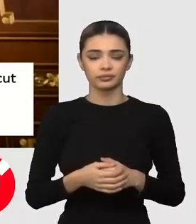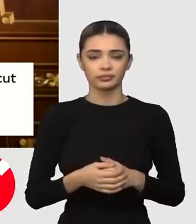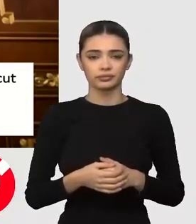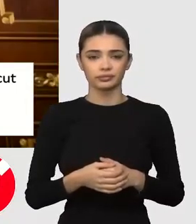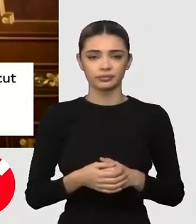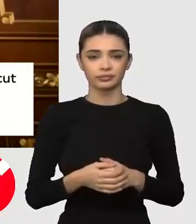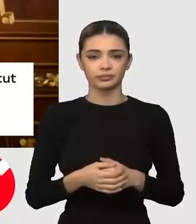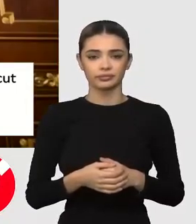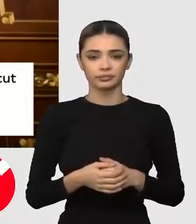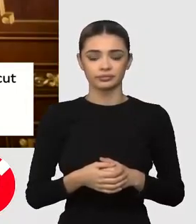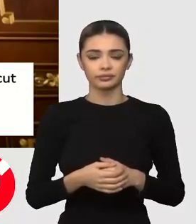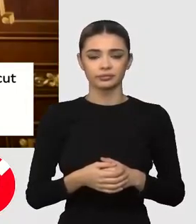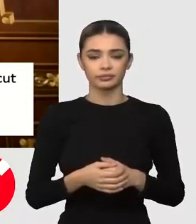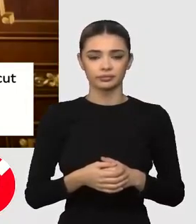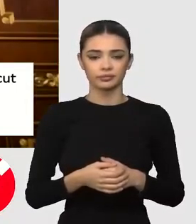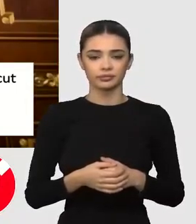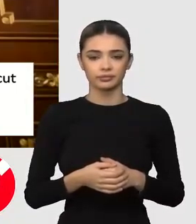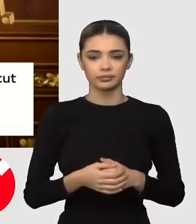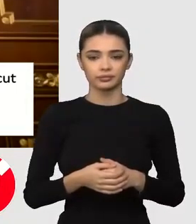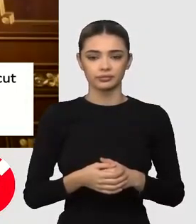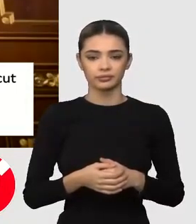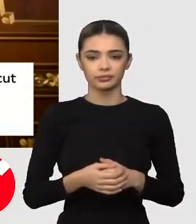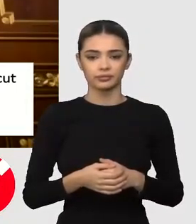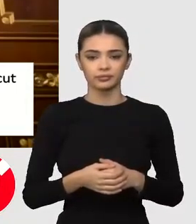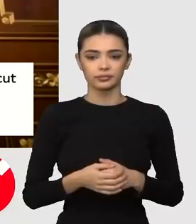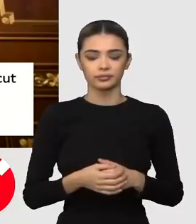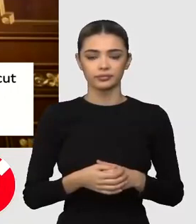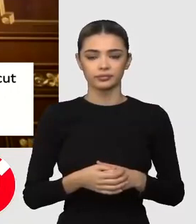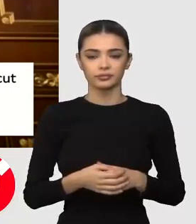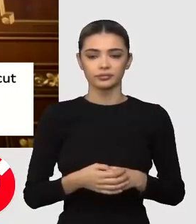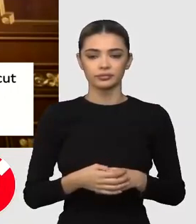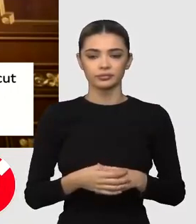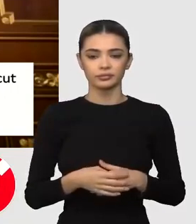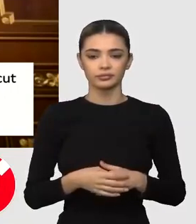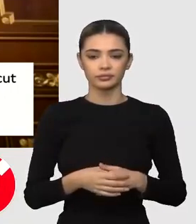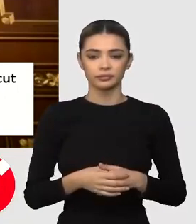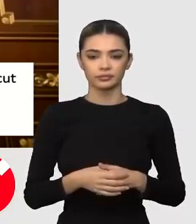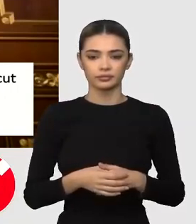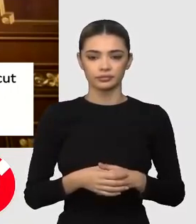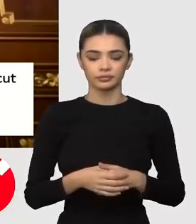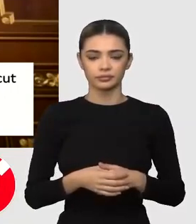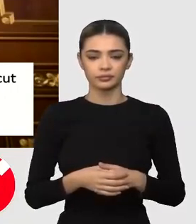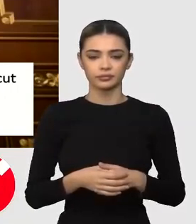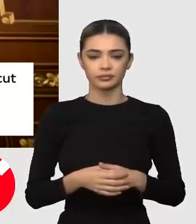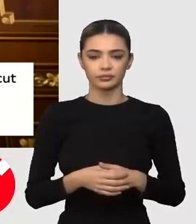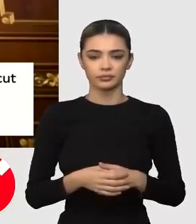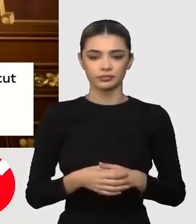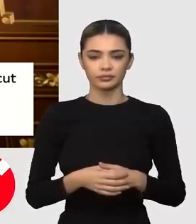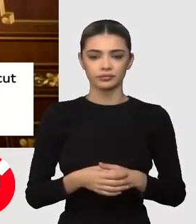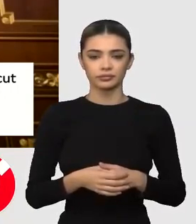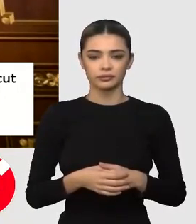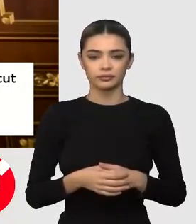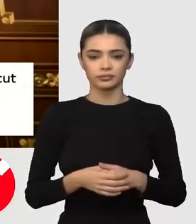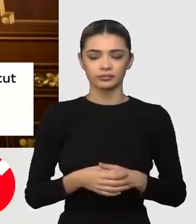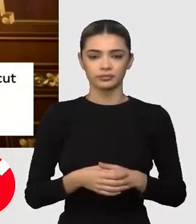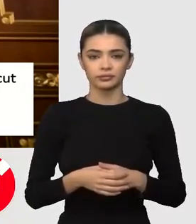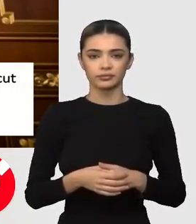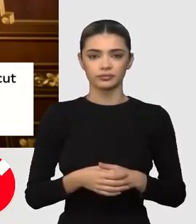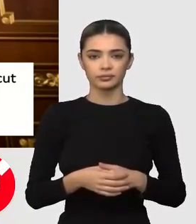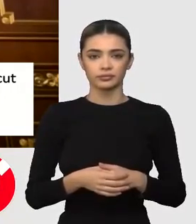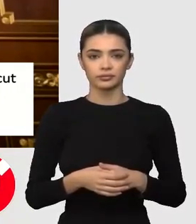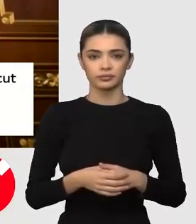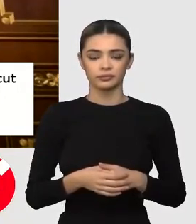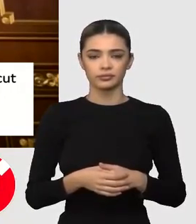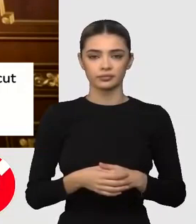Ставка терористів на зиму абсолютно прозора для усіх, і цей виклик має розглядатись саме як виклик